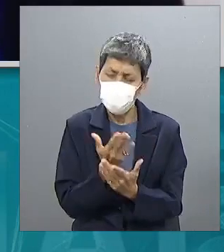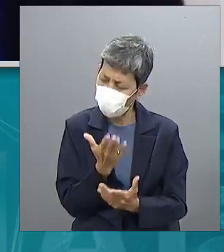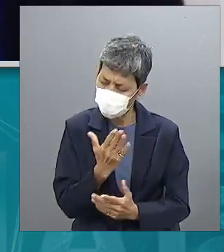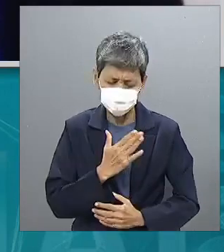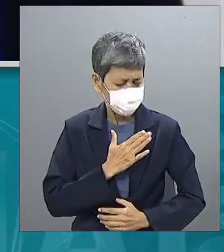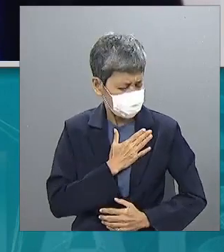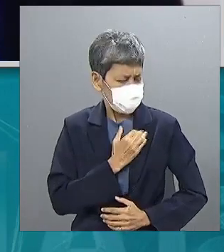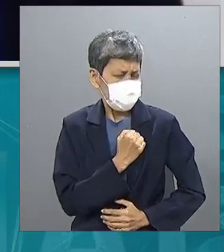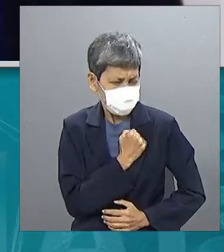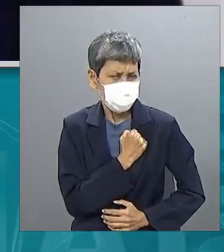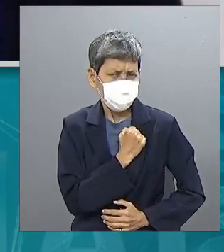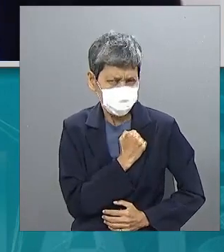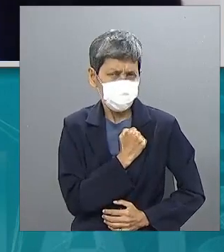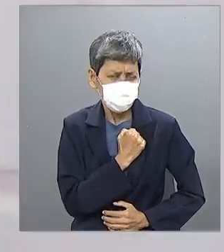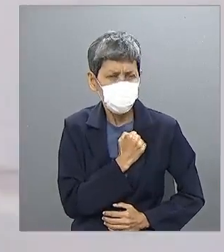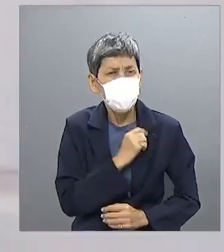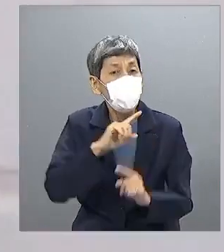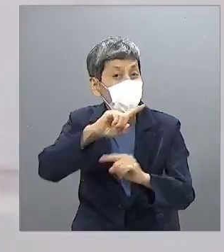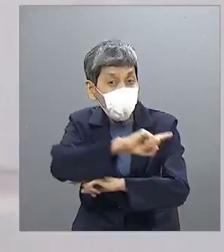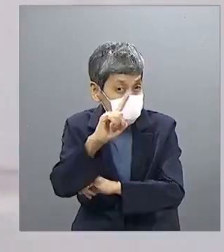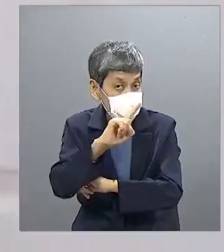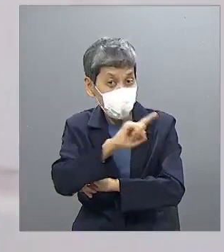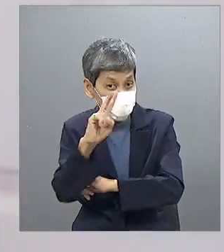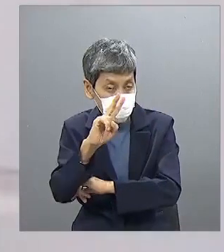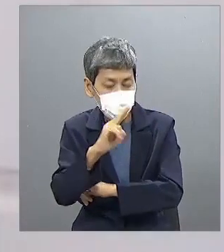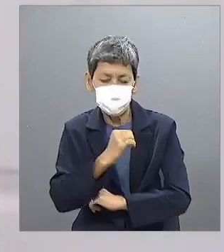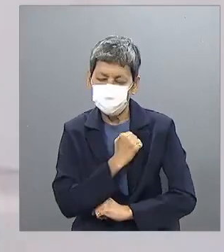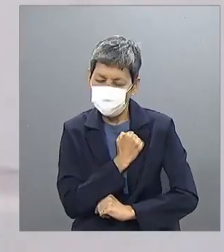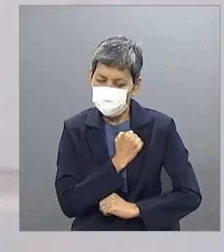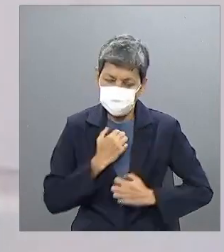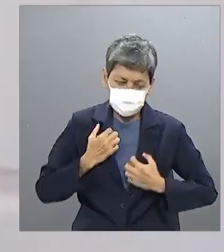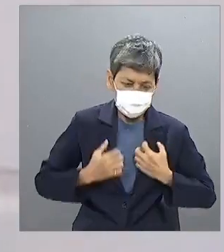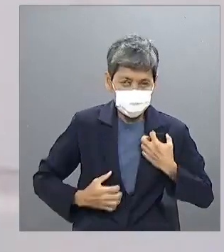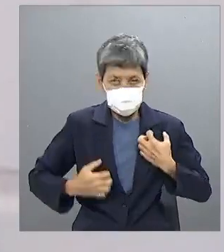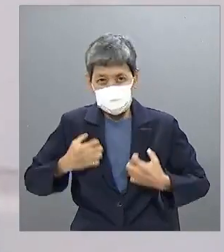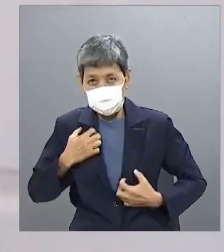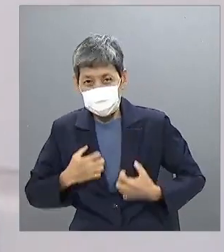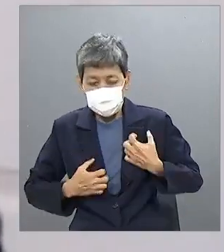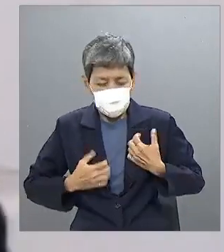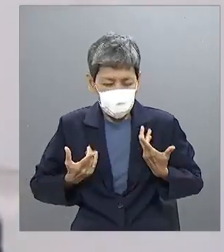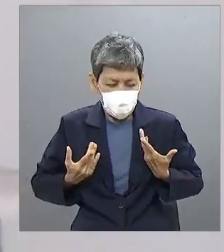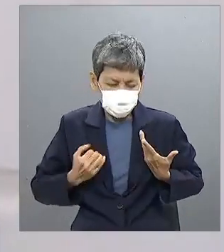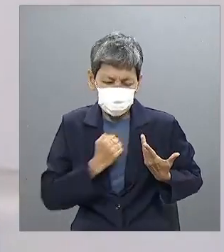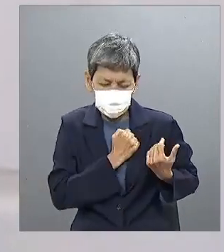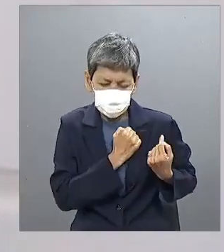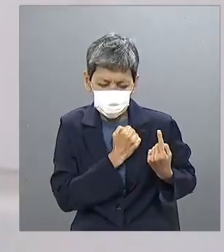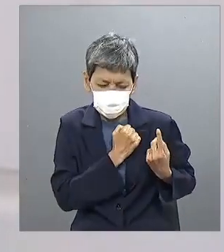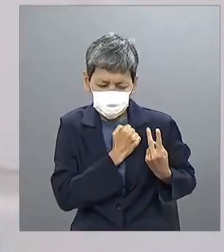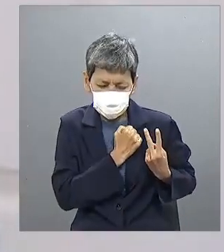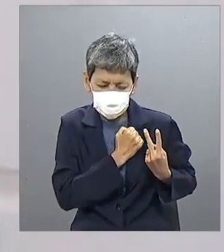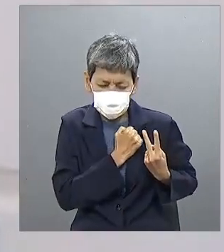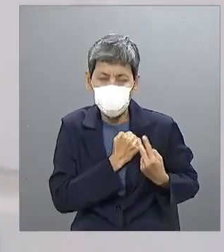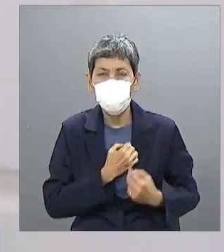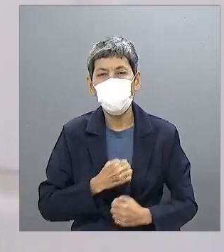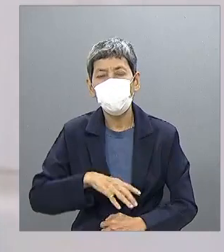สักนิดนึงประมาณ 1วันถึง 2วันนะครับเราจะมีการหงุดหงิดมากก็ลบผ่านพ้นช่วงนี้ไปได้ระบบการหายใจเราจะดีขึ้นครับ